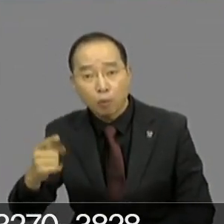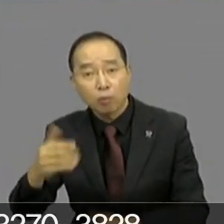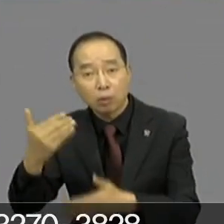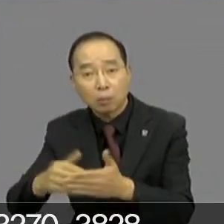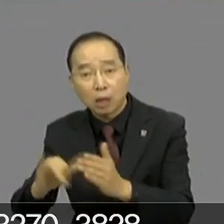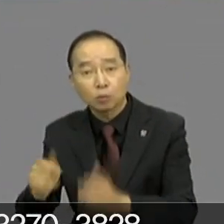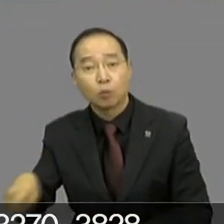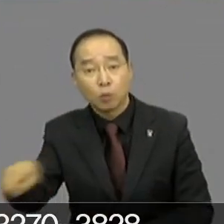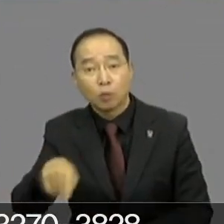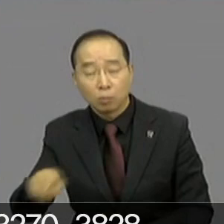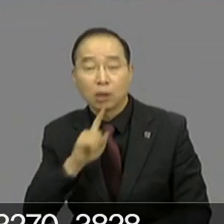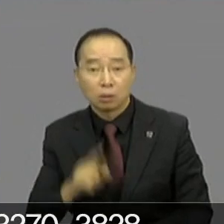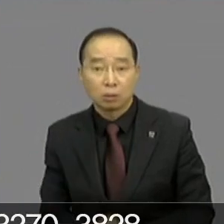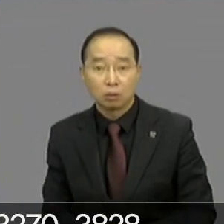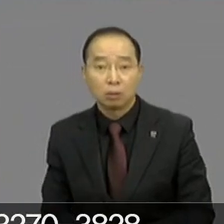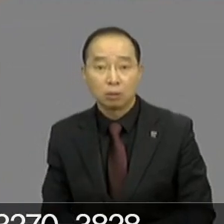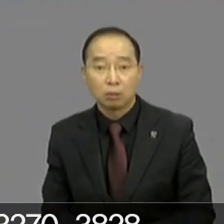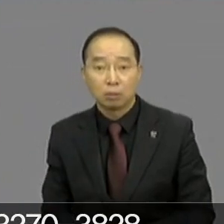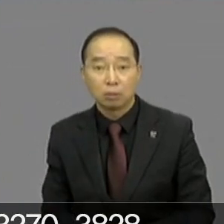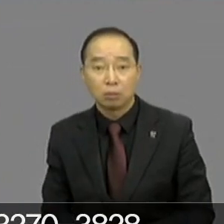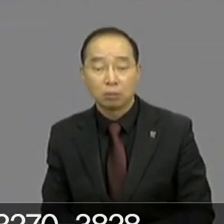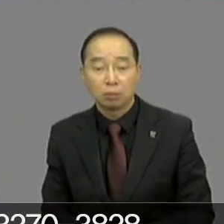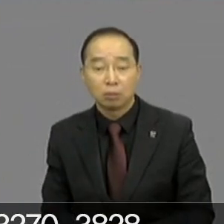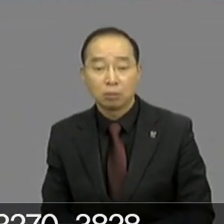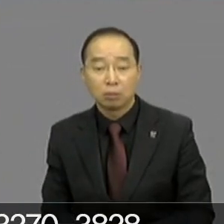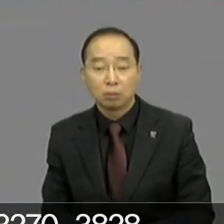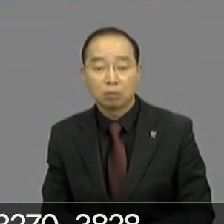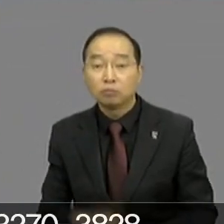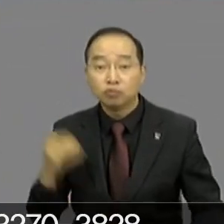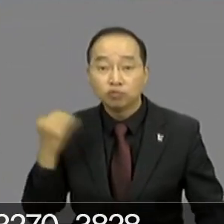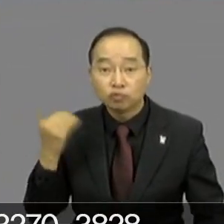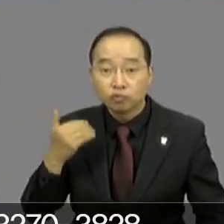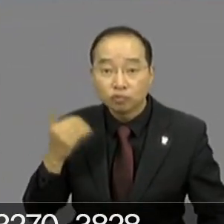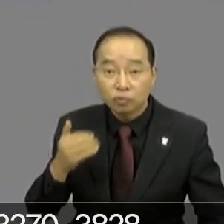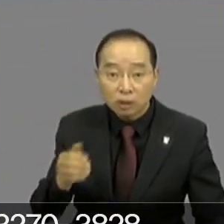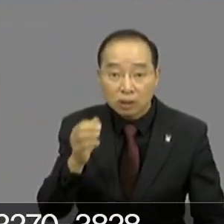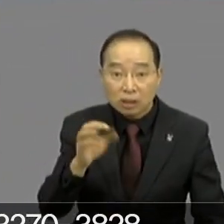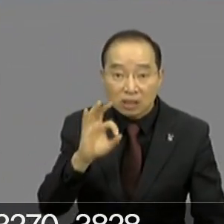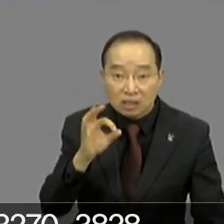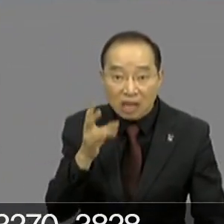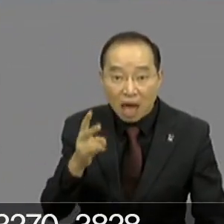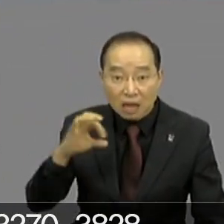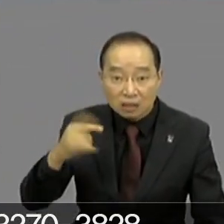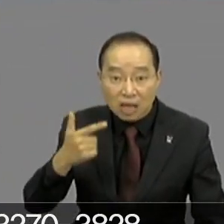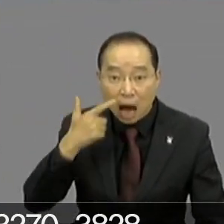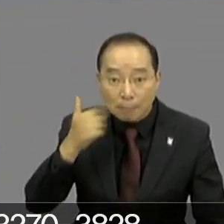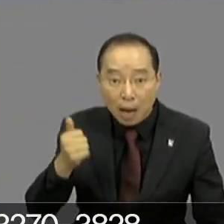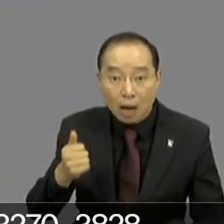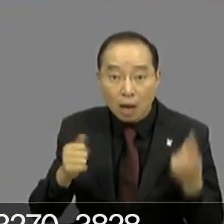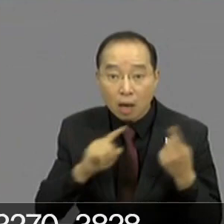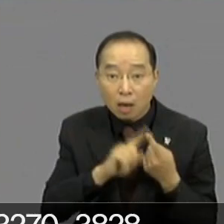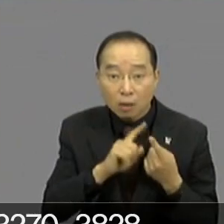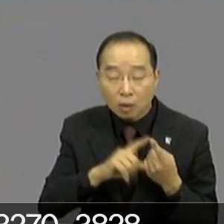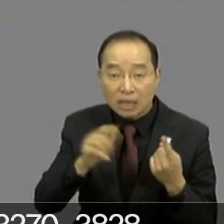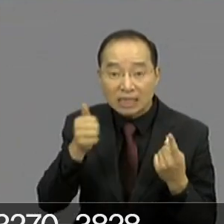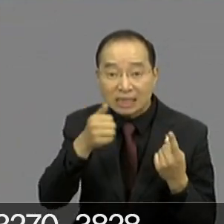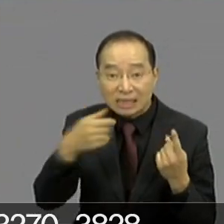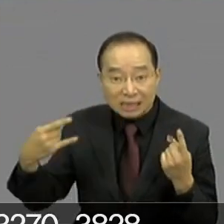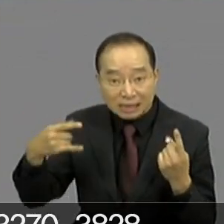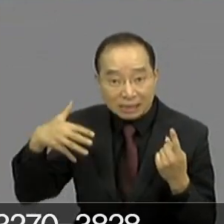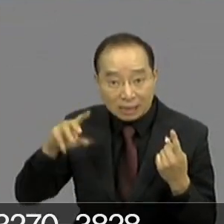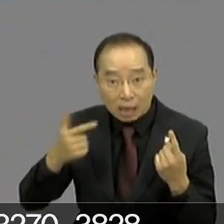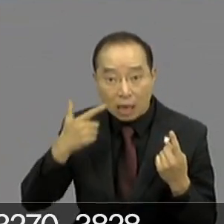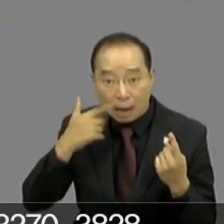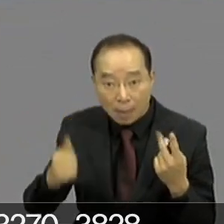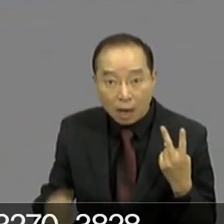안된다 이런 정도로 그리고 지금 어 라고 하죠 왜 예은이 아씨가 예은이 아빠 요건 또 박씨 찬이 아빠 네